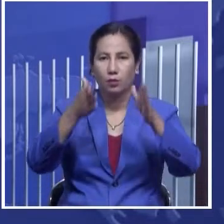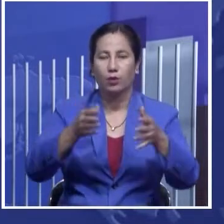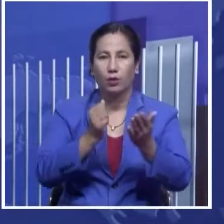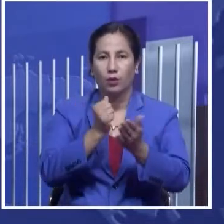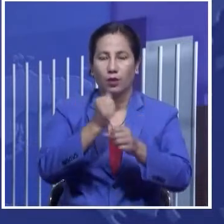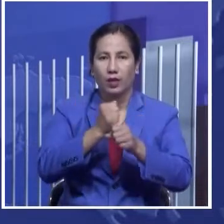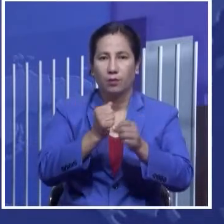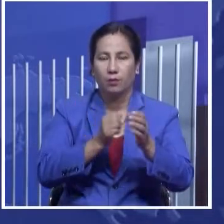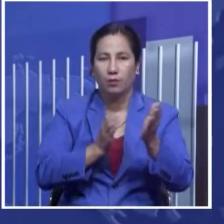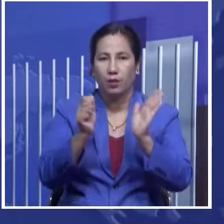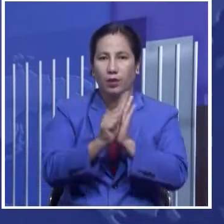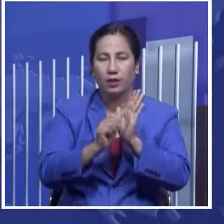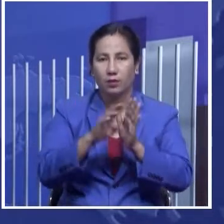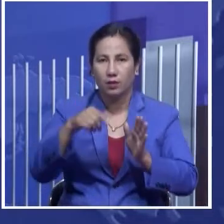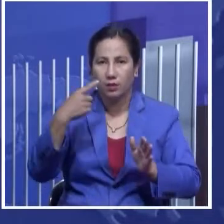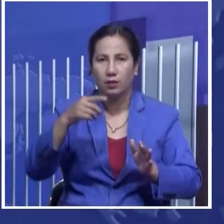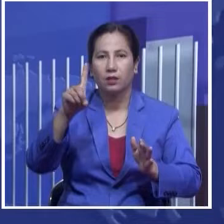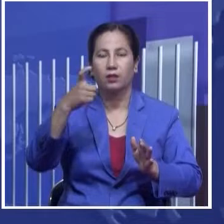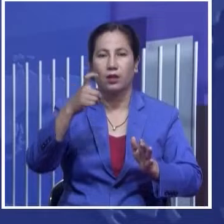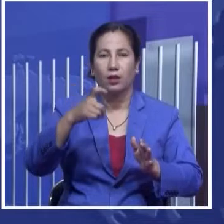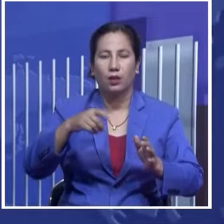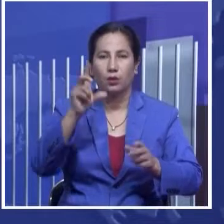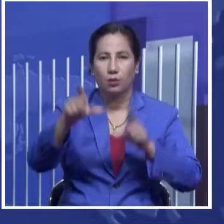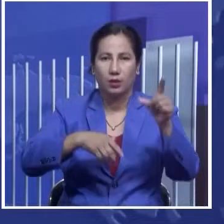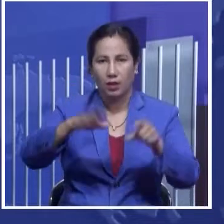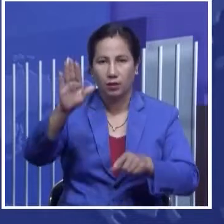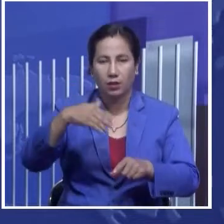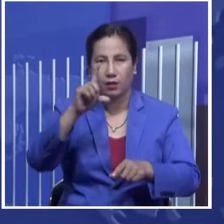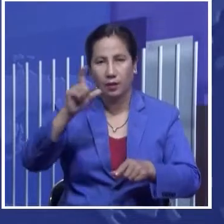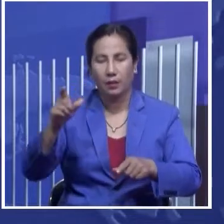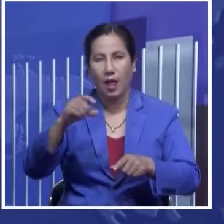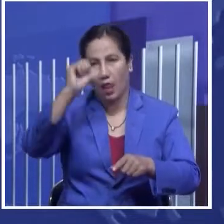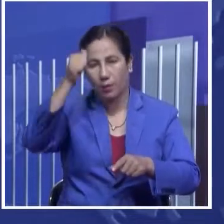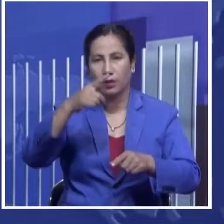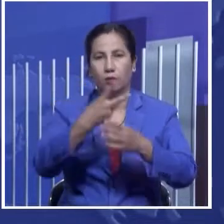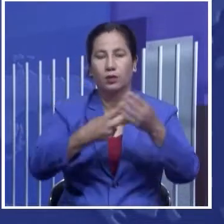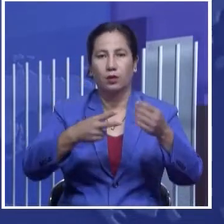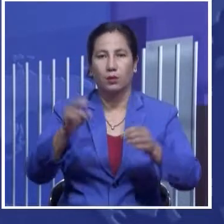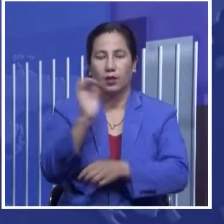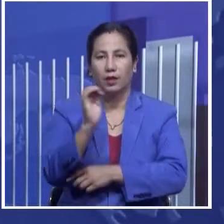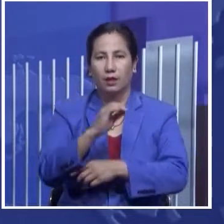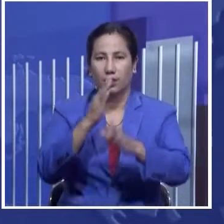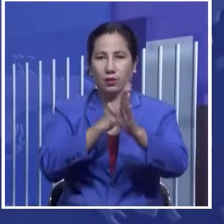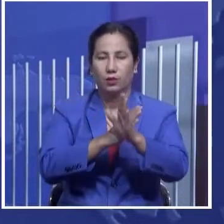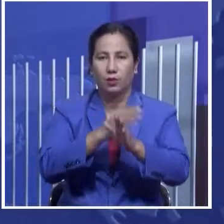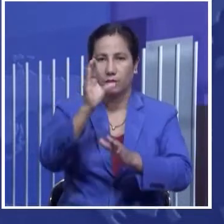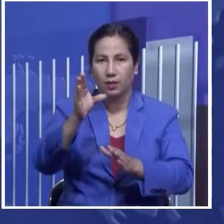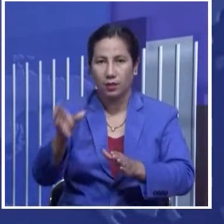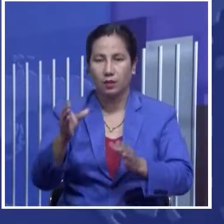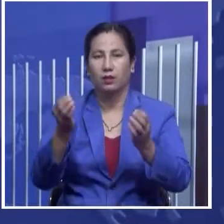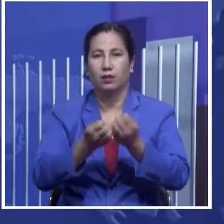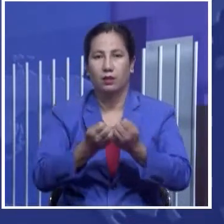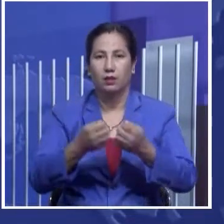प्रक्रिया अगाडि बढेको छ। दैनिक सयौं को संख्या में आवाजावत हुने पुल में नेपाल भारत दुवै तर्फ का नागरिकहरूले जोखिमपूर्ण यात्रा